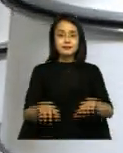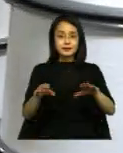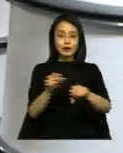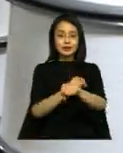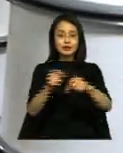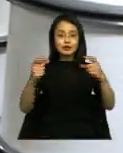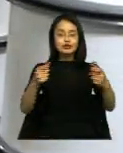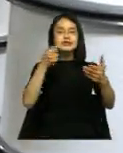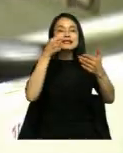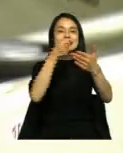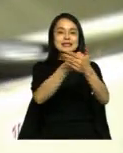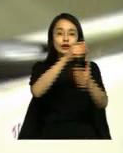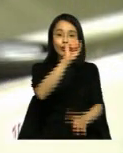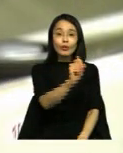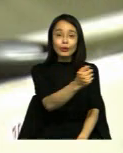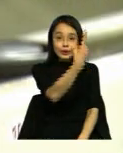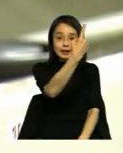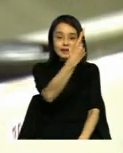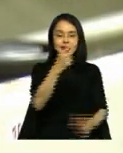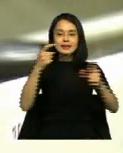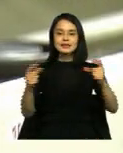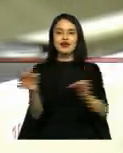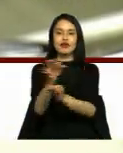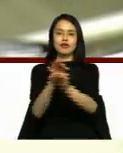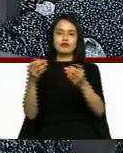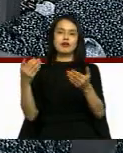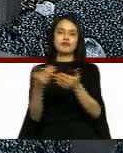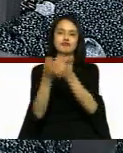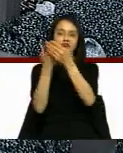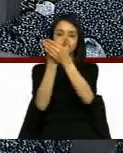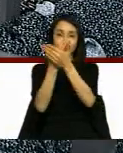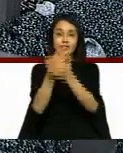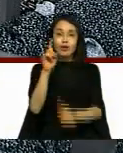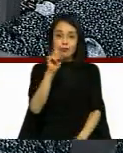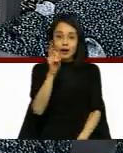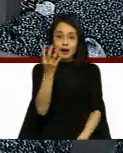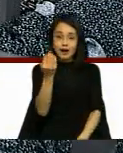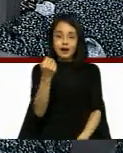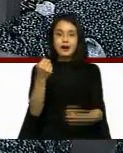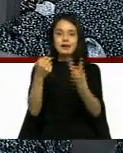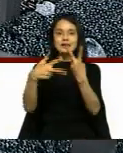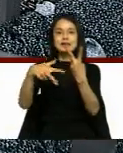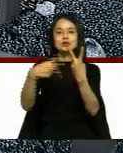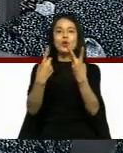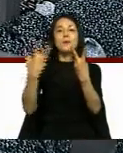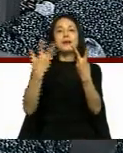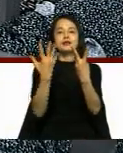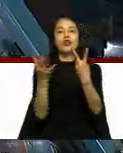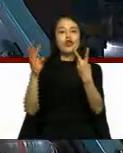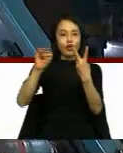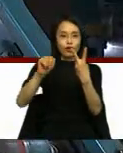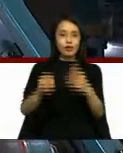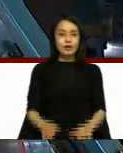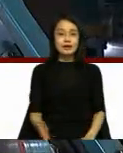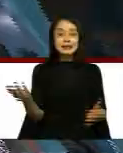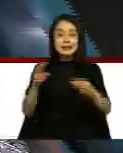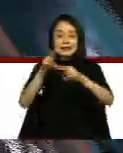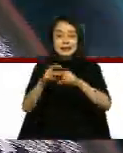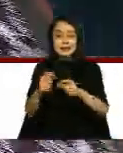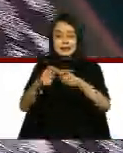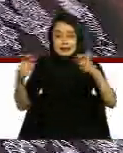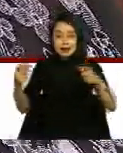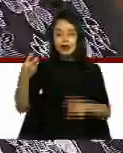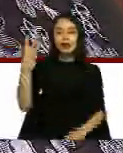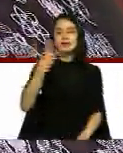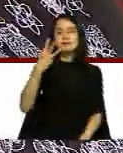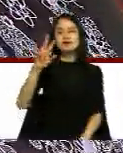특구 지정으로 지역경제 파급효과 2조 8000억원 일자리 창출 효과 3천 7백 명을 내다봤습니다